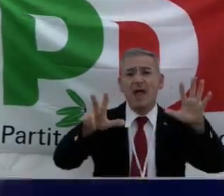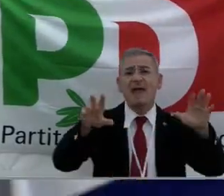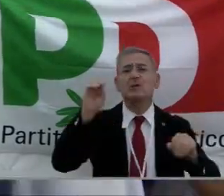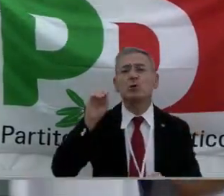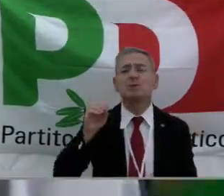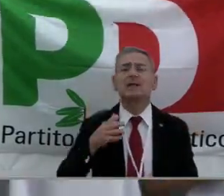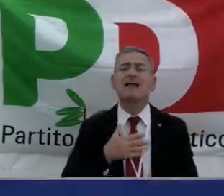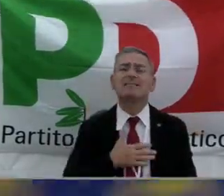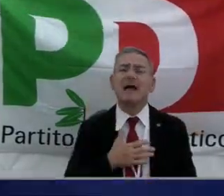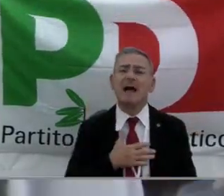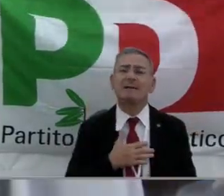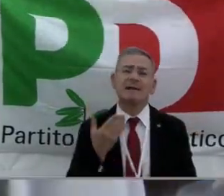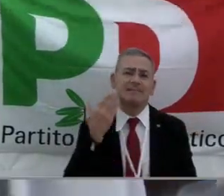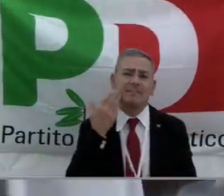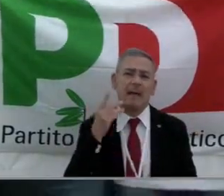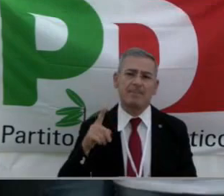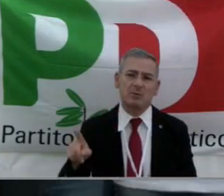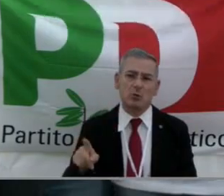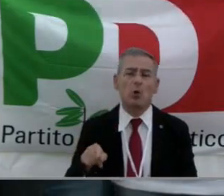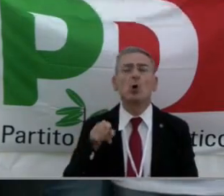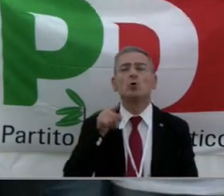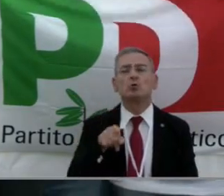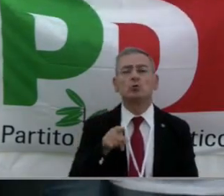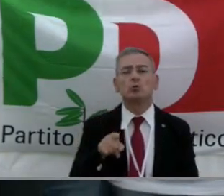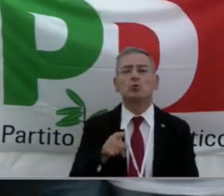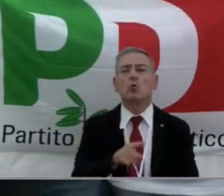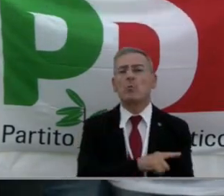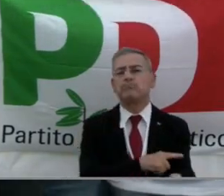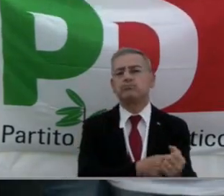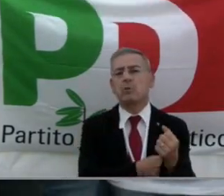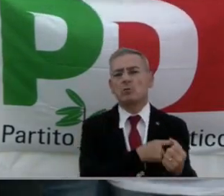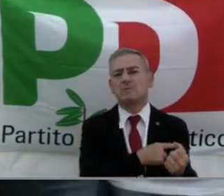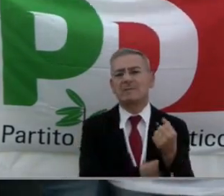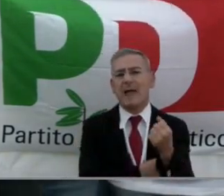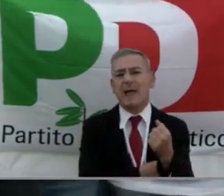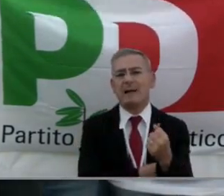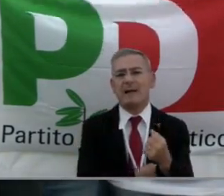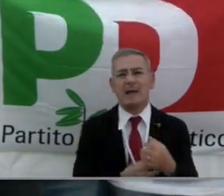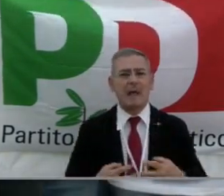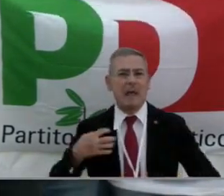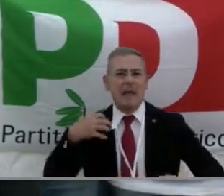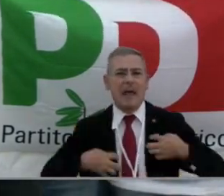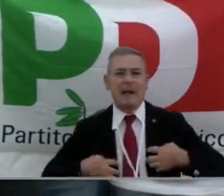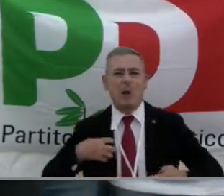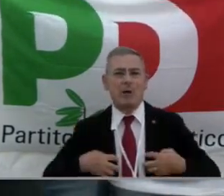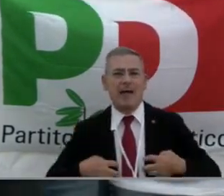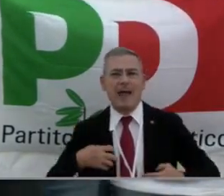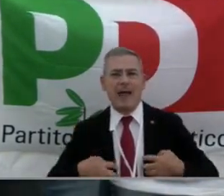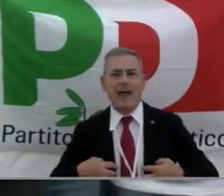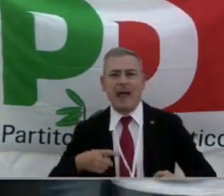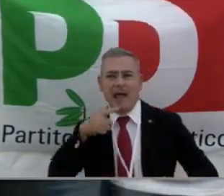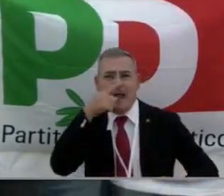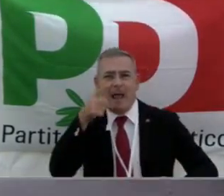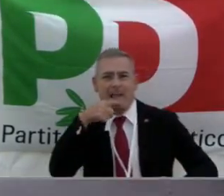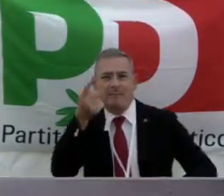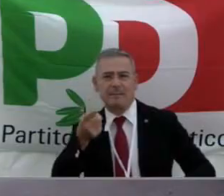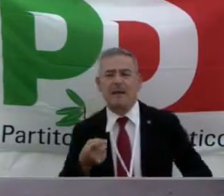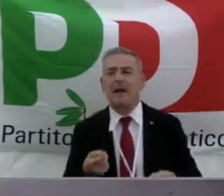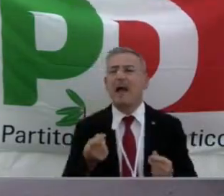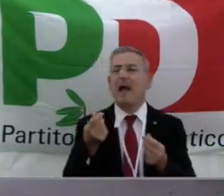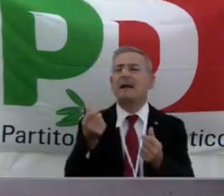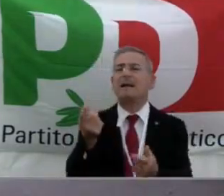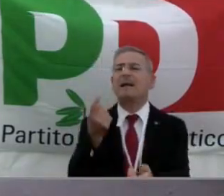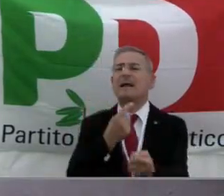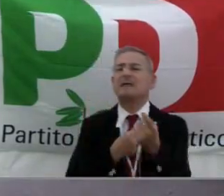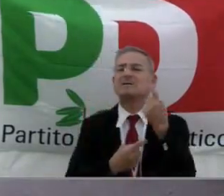suo debito. Tu sei il potere arrogante che restituisce